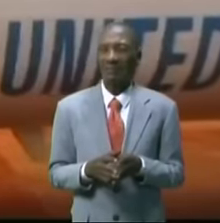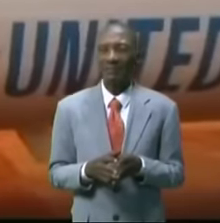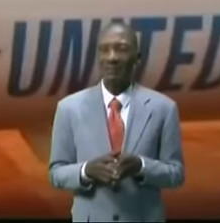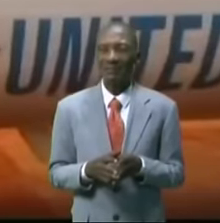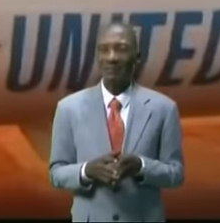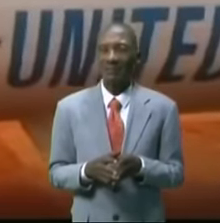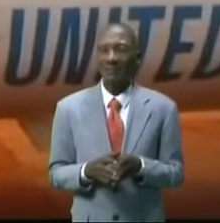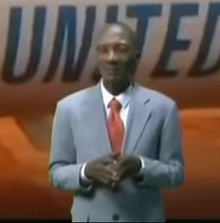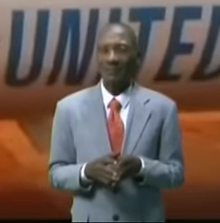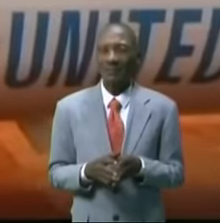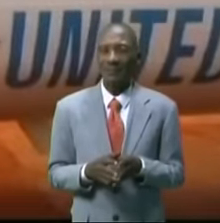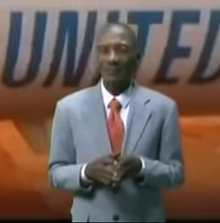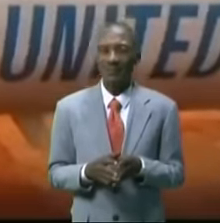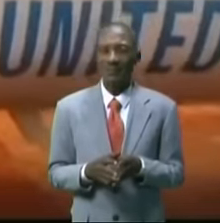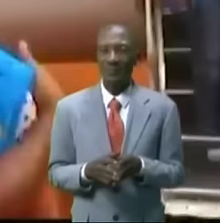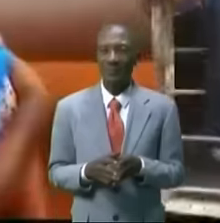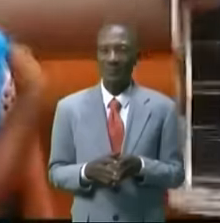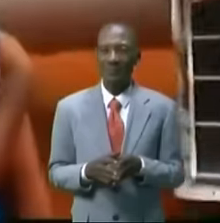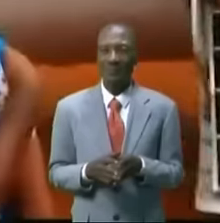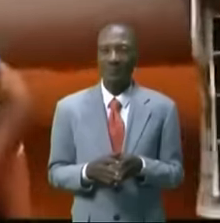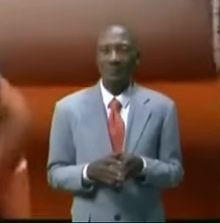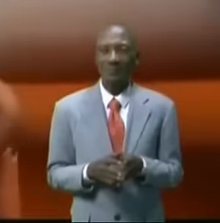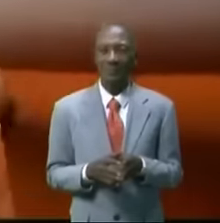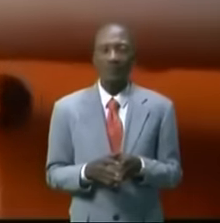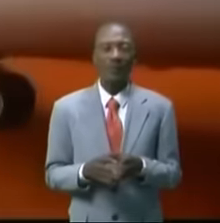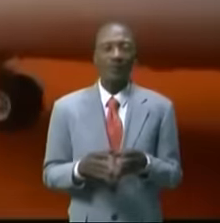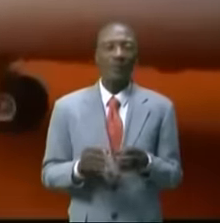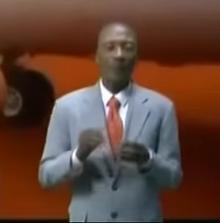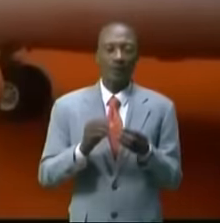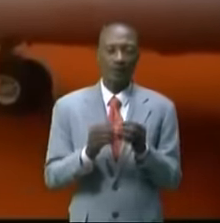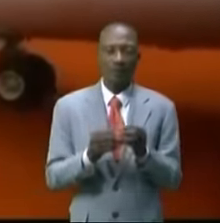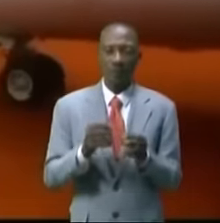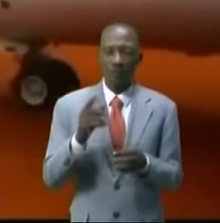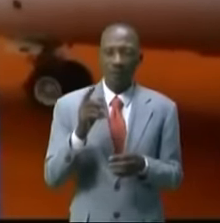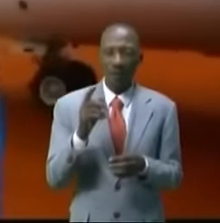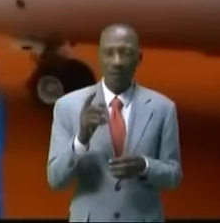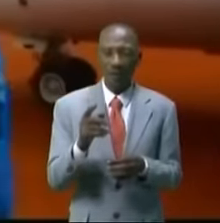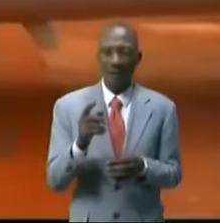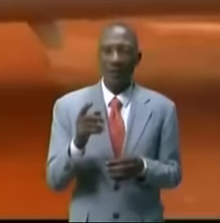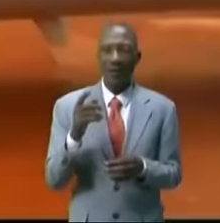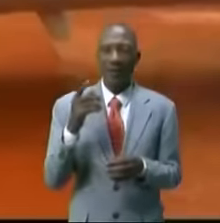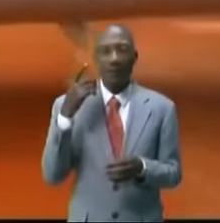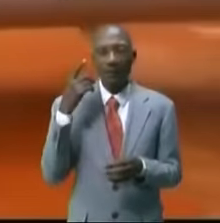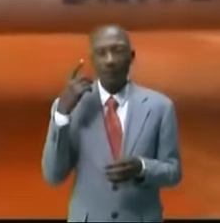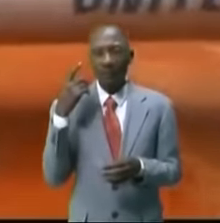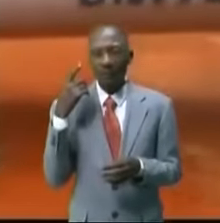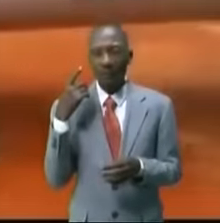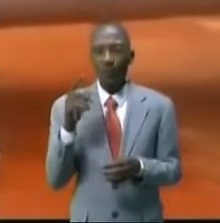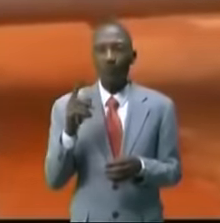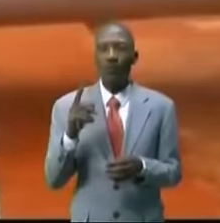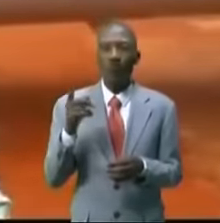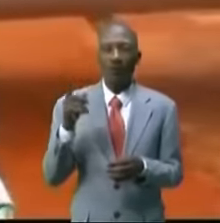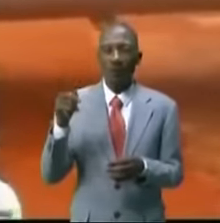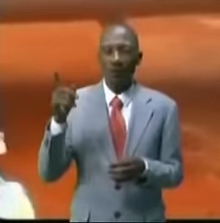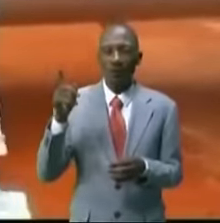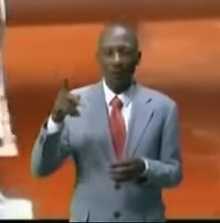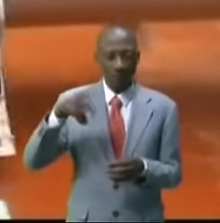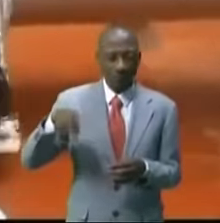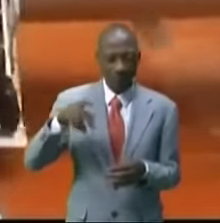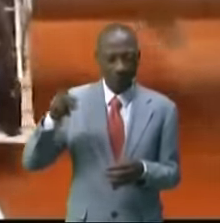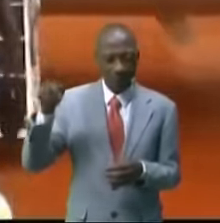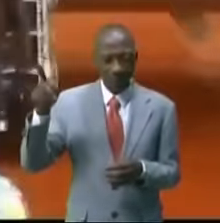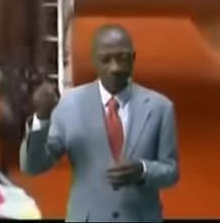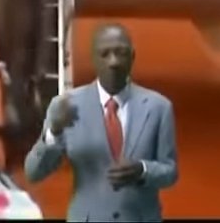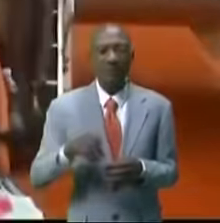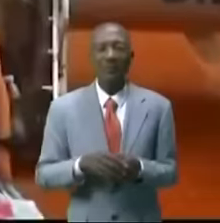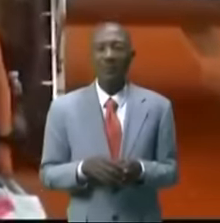Atterri le lundi 25 mars 2024, le numéro 1 du ACR-RDC, Mme Angèle Dikonk, était accompagnée de Mme Aurélie Chimbombo, assistante